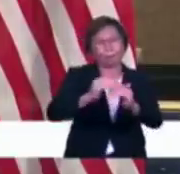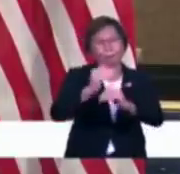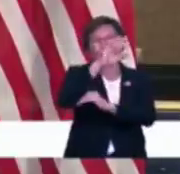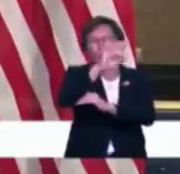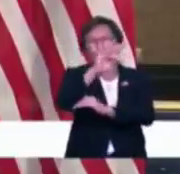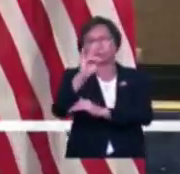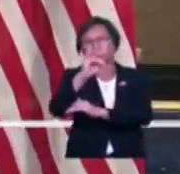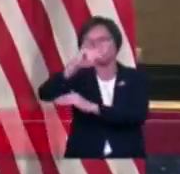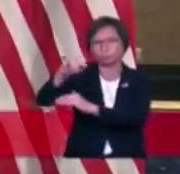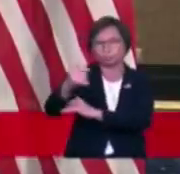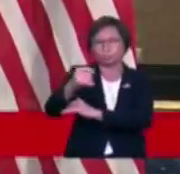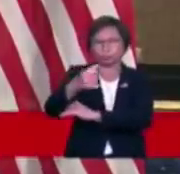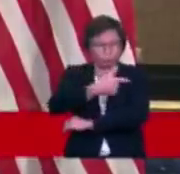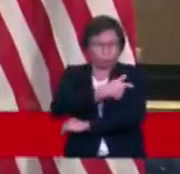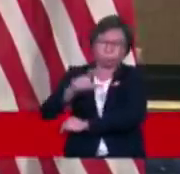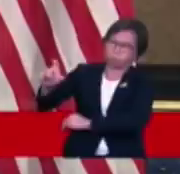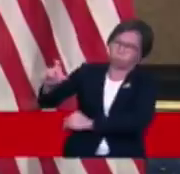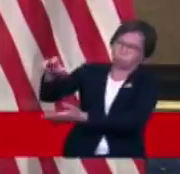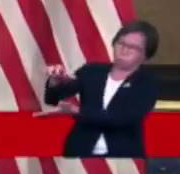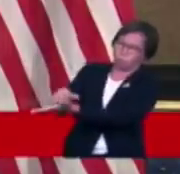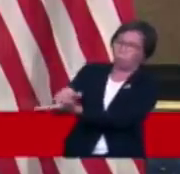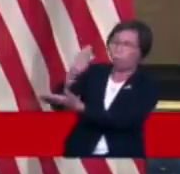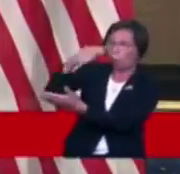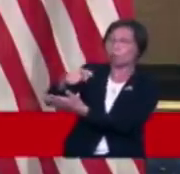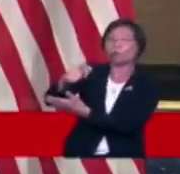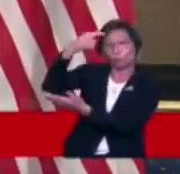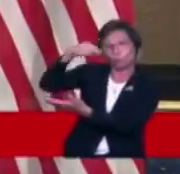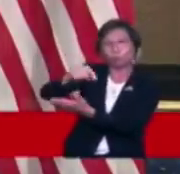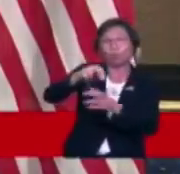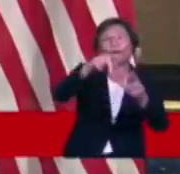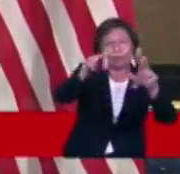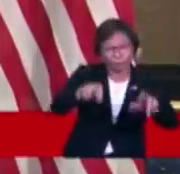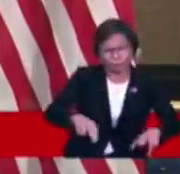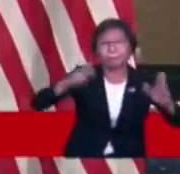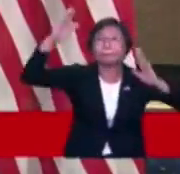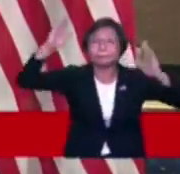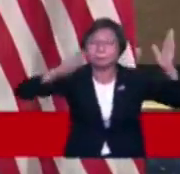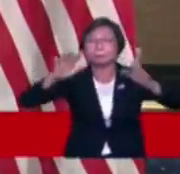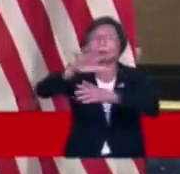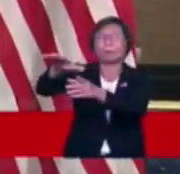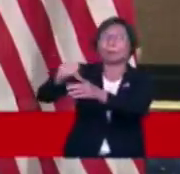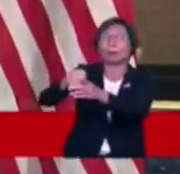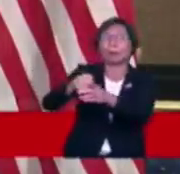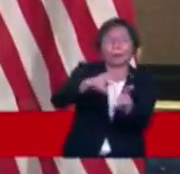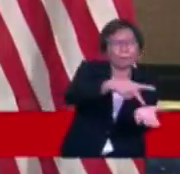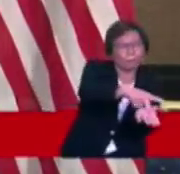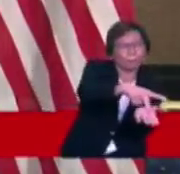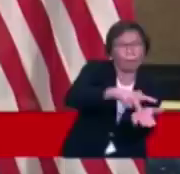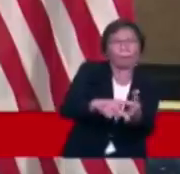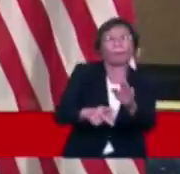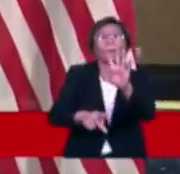87 juta dos vaksin untuk penduduk negara ini yang melibatkan perbelanjaan